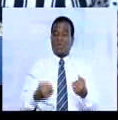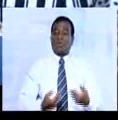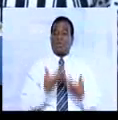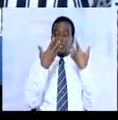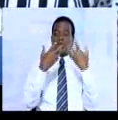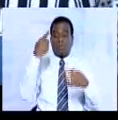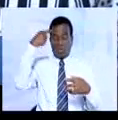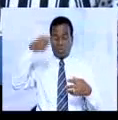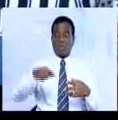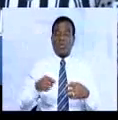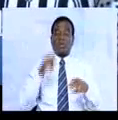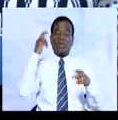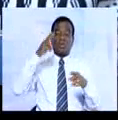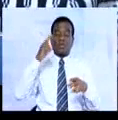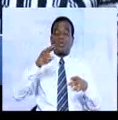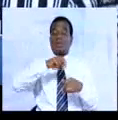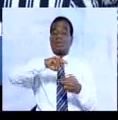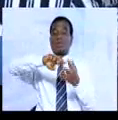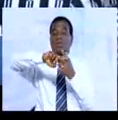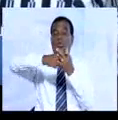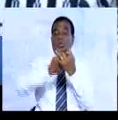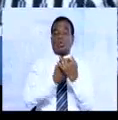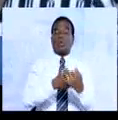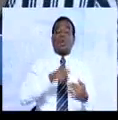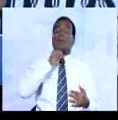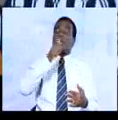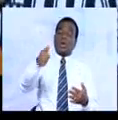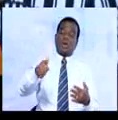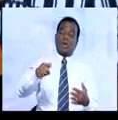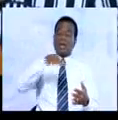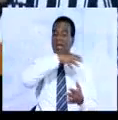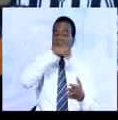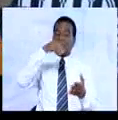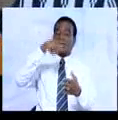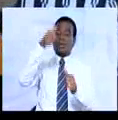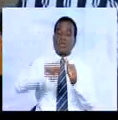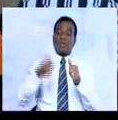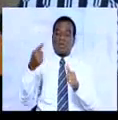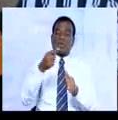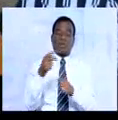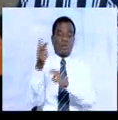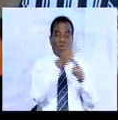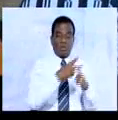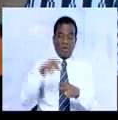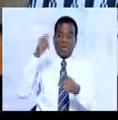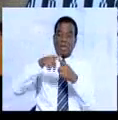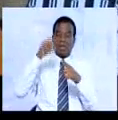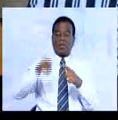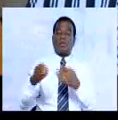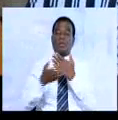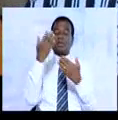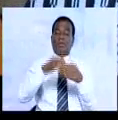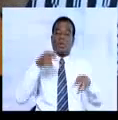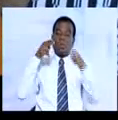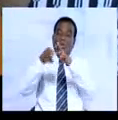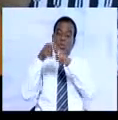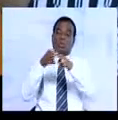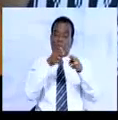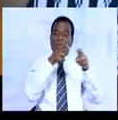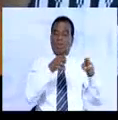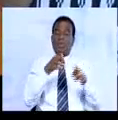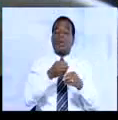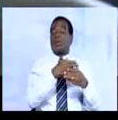l'histoire ne se répète pas et que chacun de nous veille à ce que la facilité de tuer